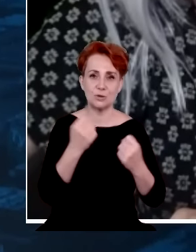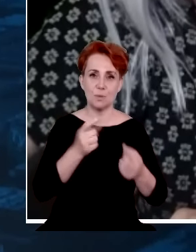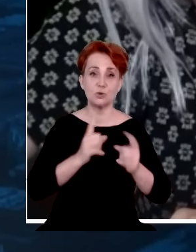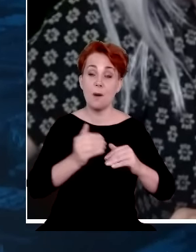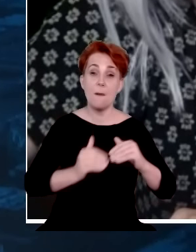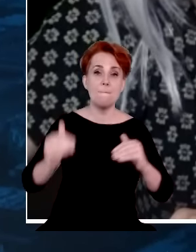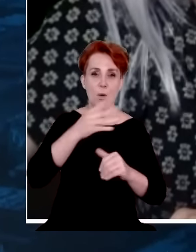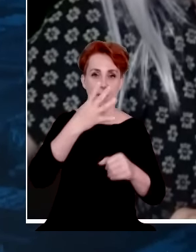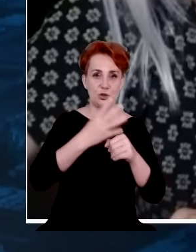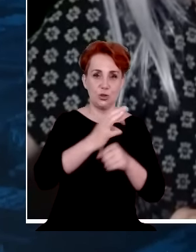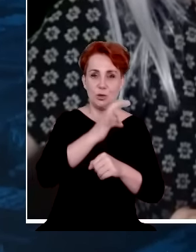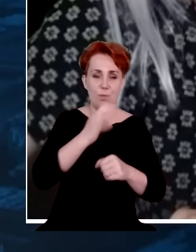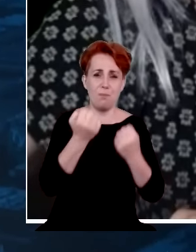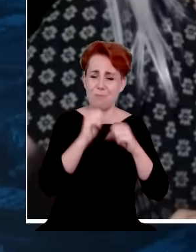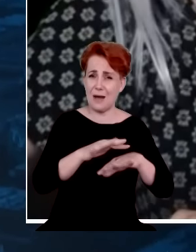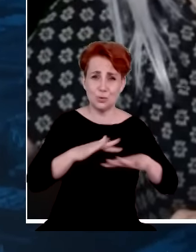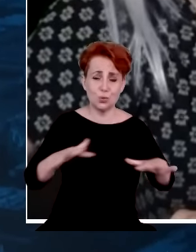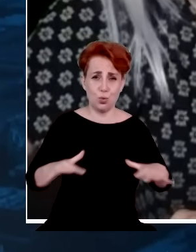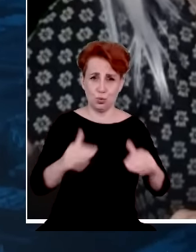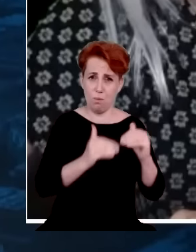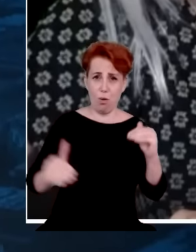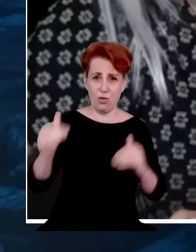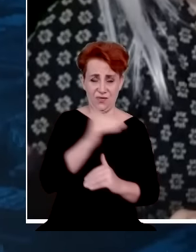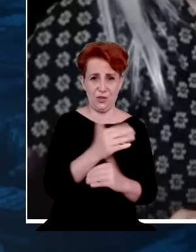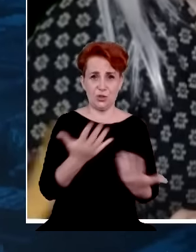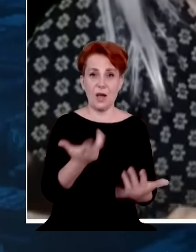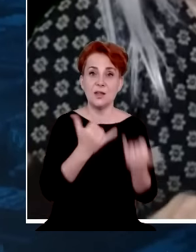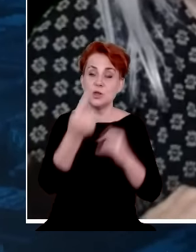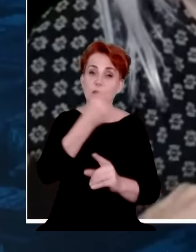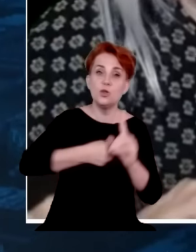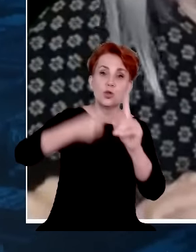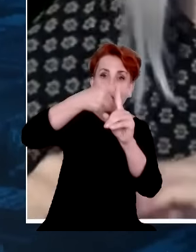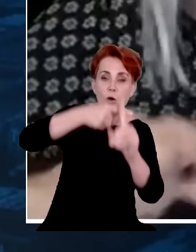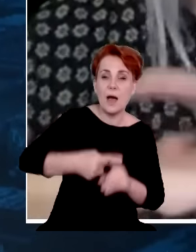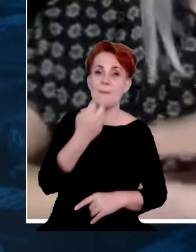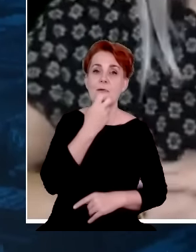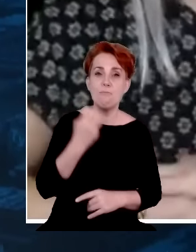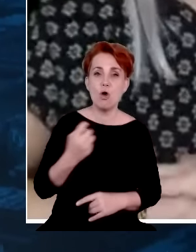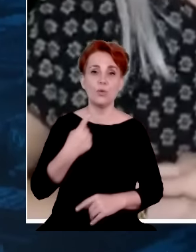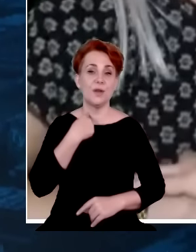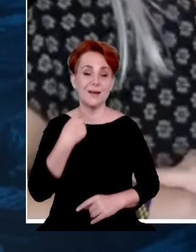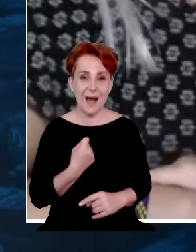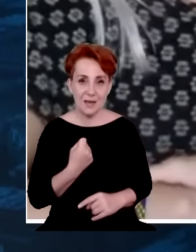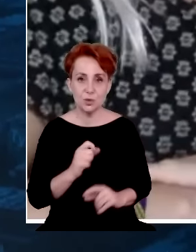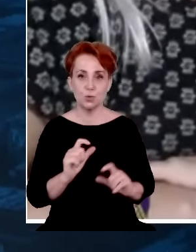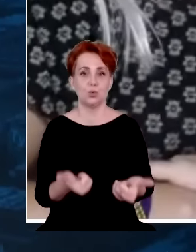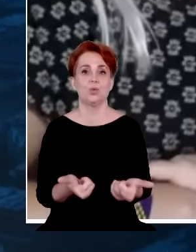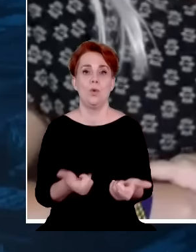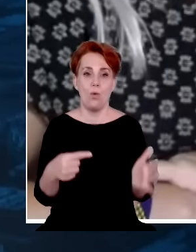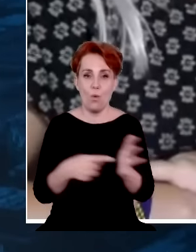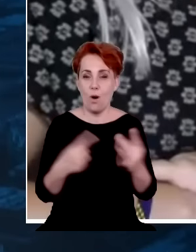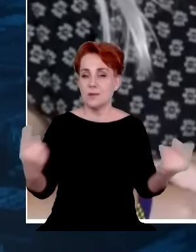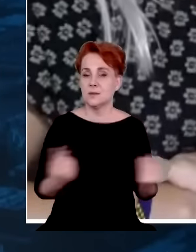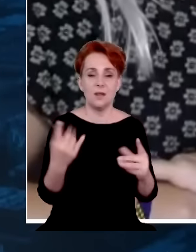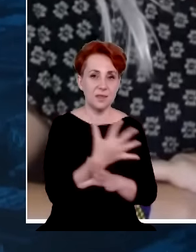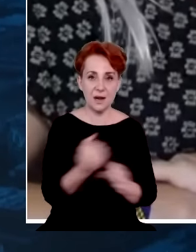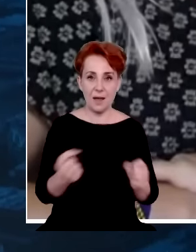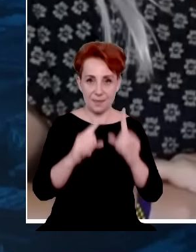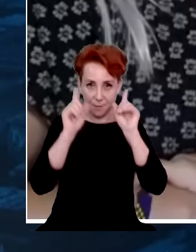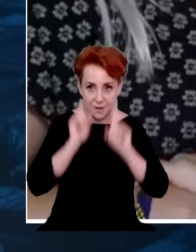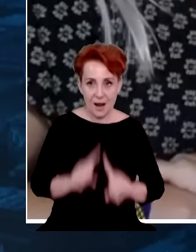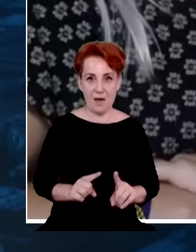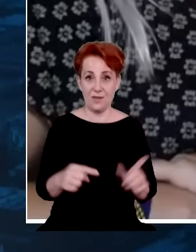to jest ogromna podwyżka Jeśli dodamy do tego podwyżkę prądu i gazu to jest to naprawdę sytuacja dramatyczna dla wielu